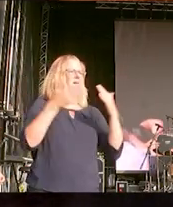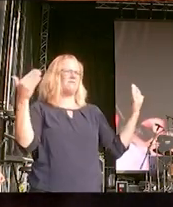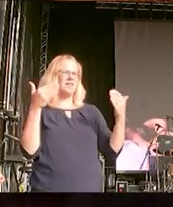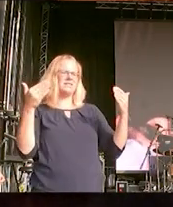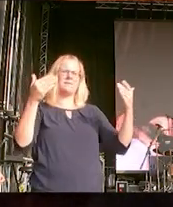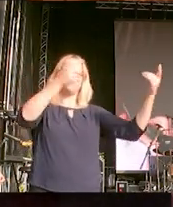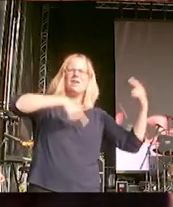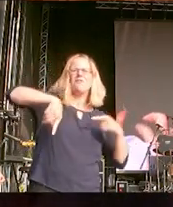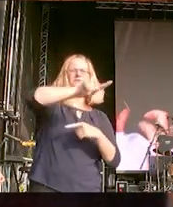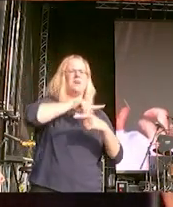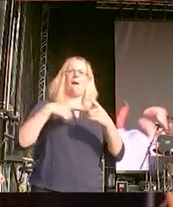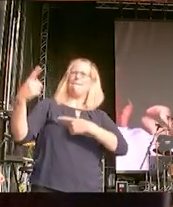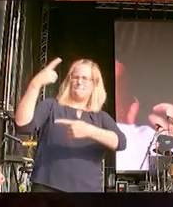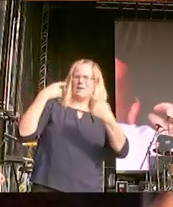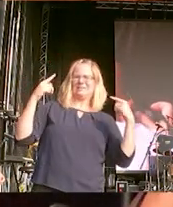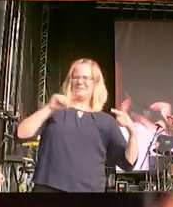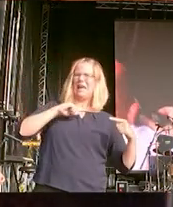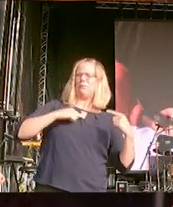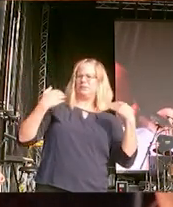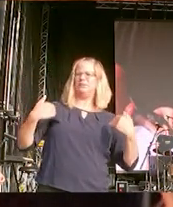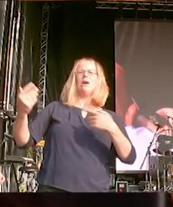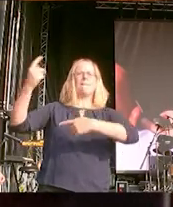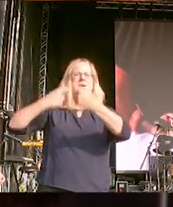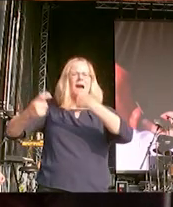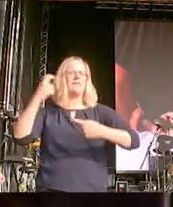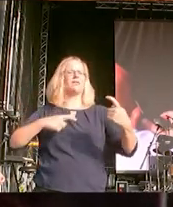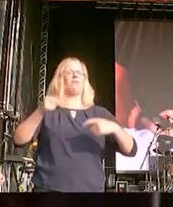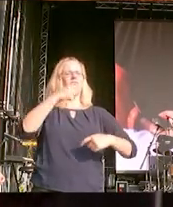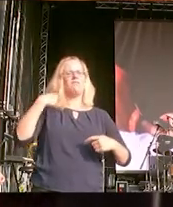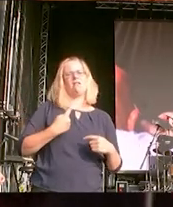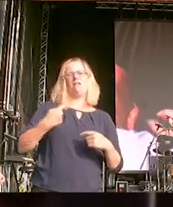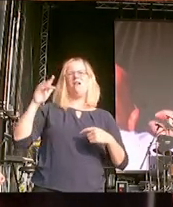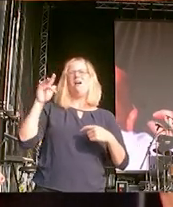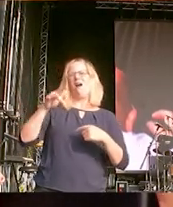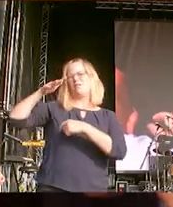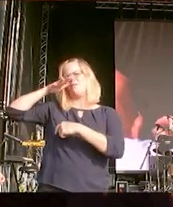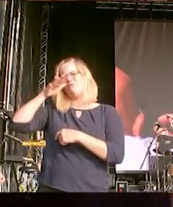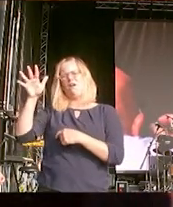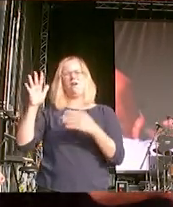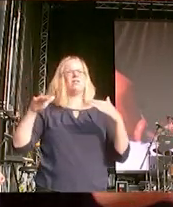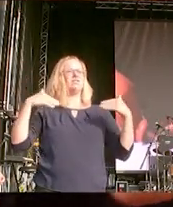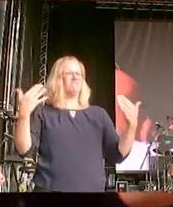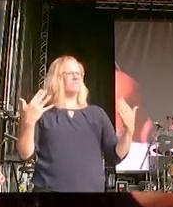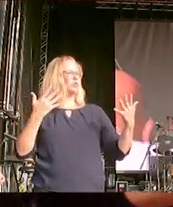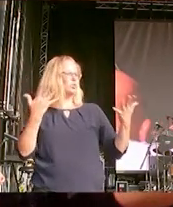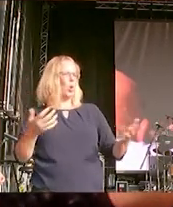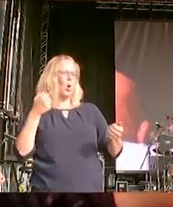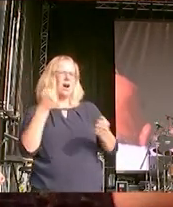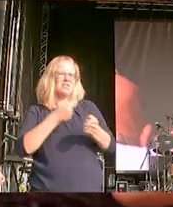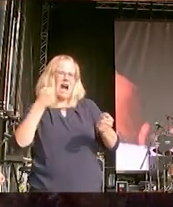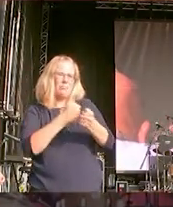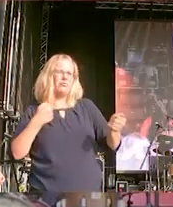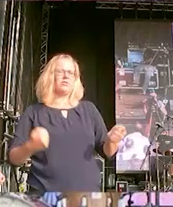wir als Migrantinnen, als Antifa, uns in diesem Kampf gegen Rassismus,